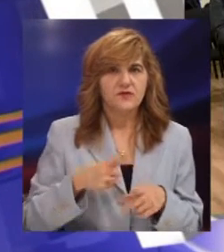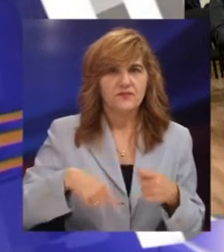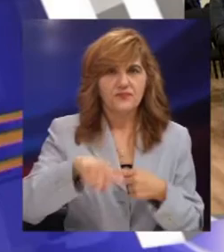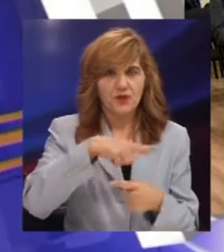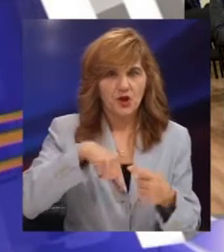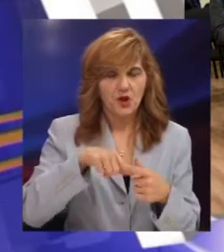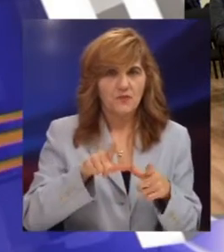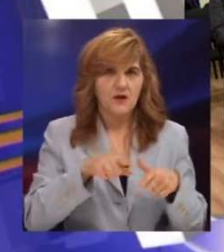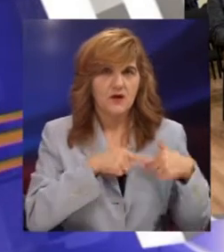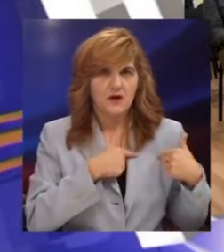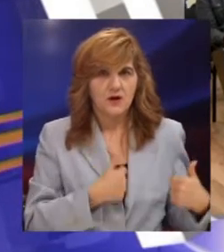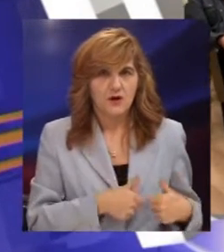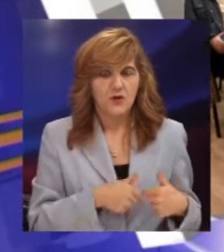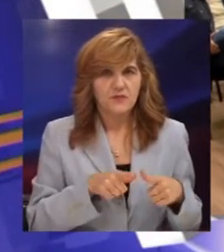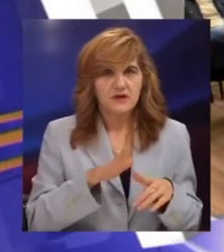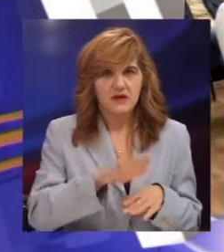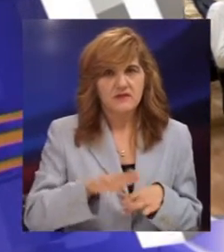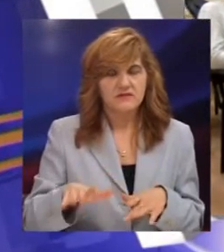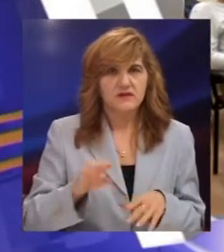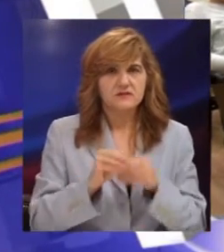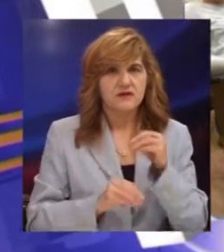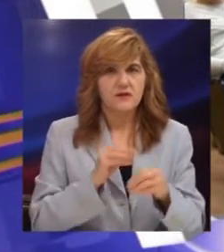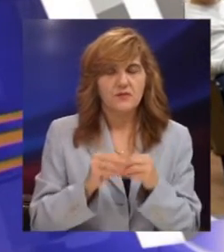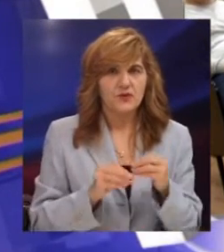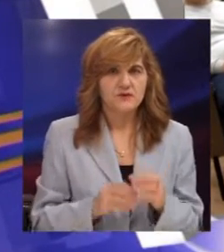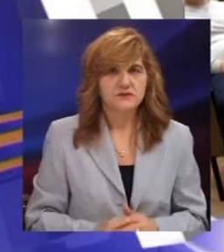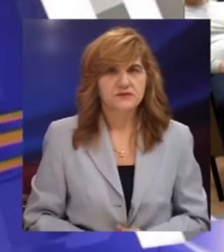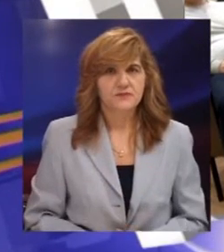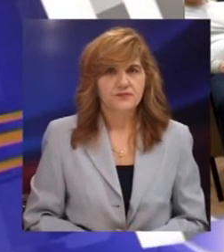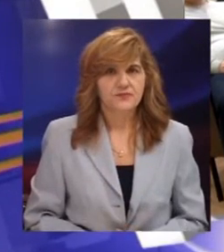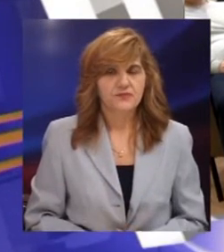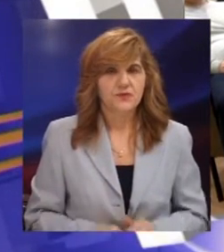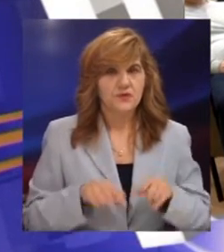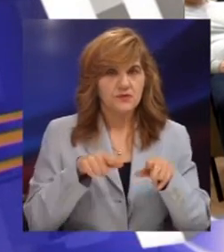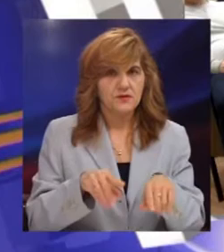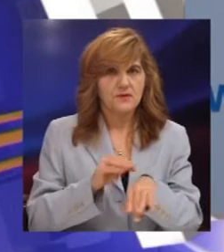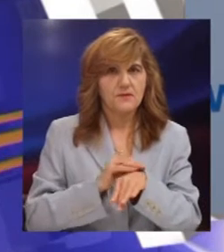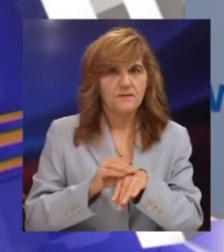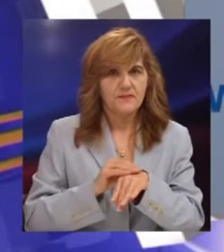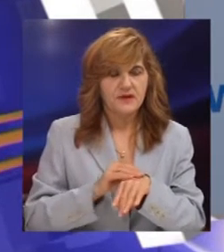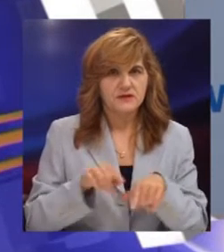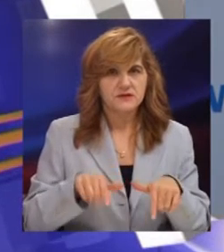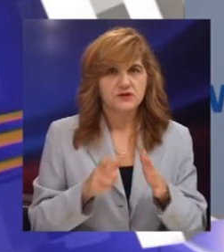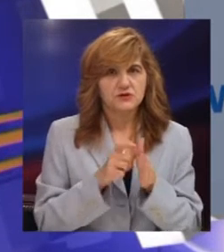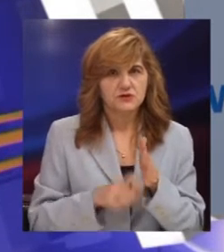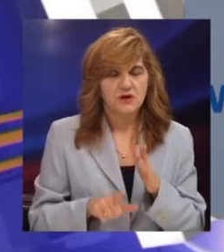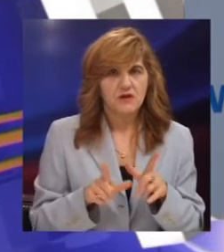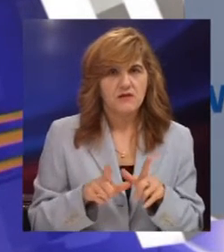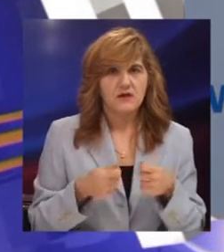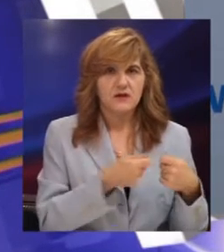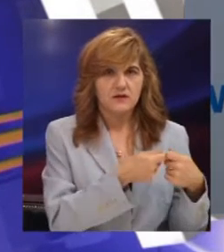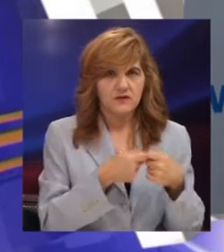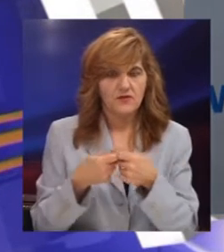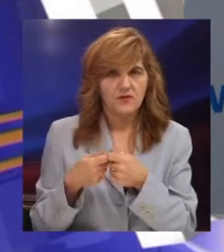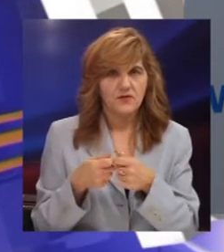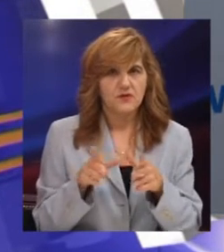projekat humanitarnog karaktera za decu iz hraniteljskih porodica. U toku ovog mjeseca JCI će za svoje članove organizovati